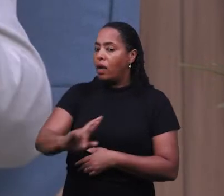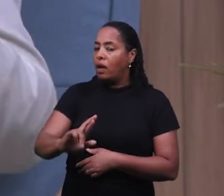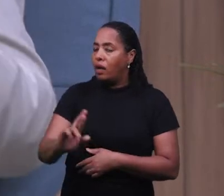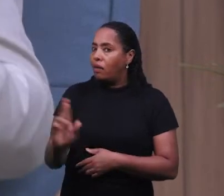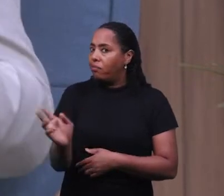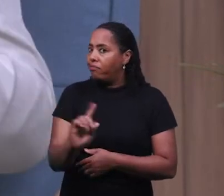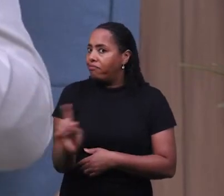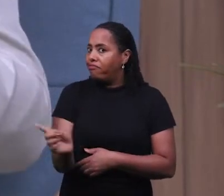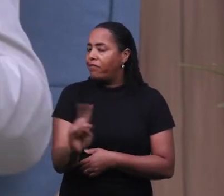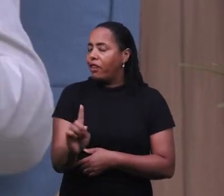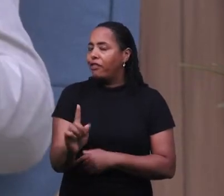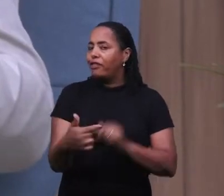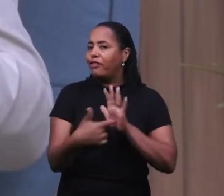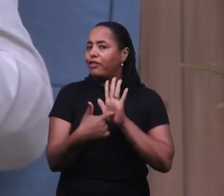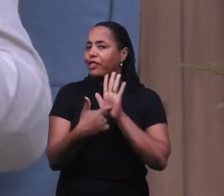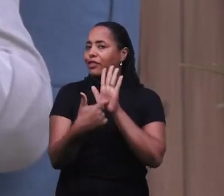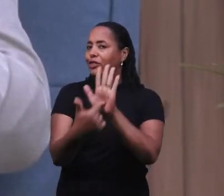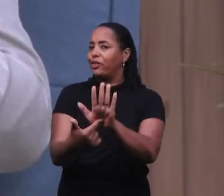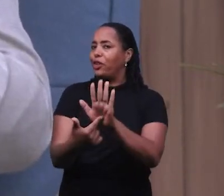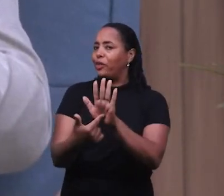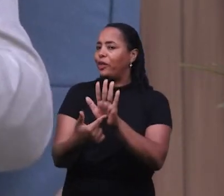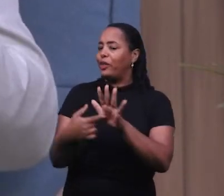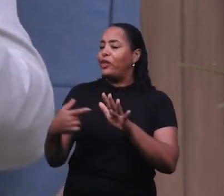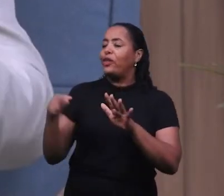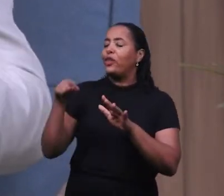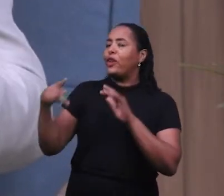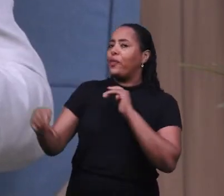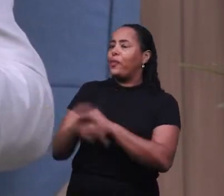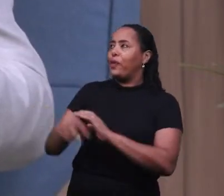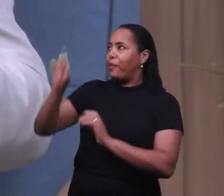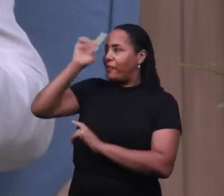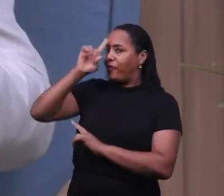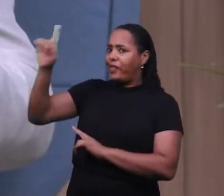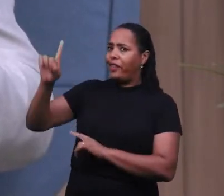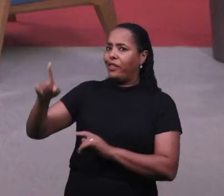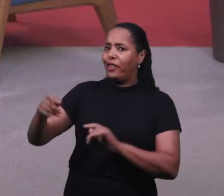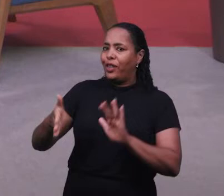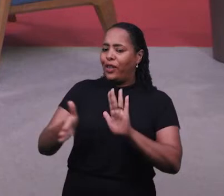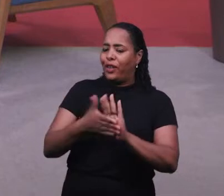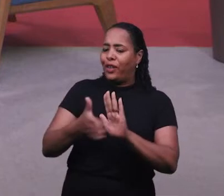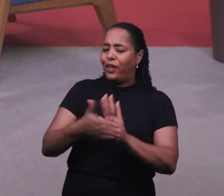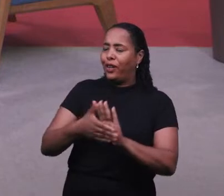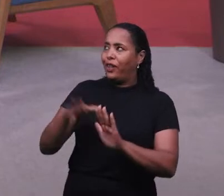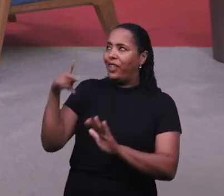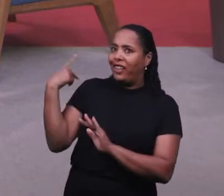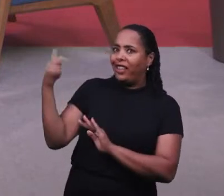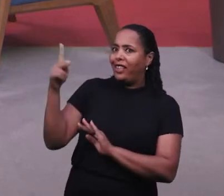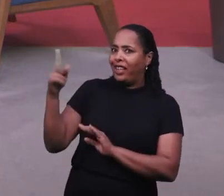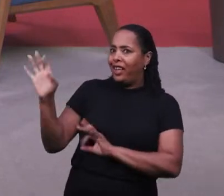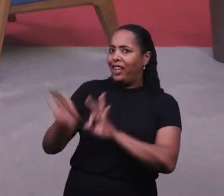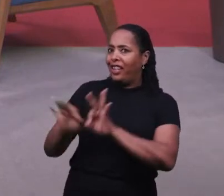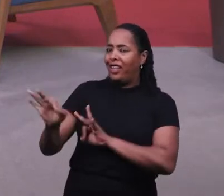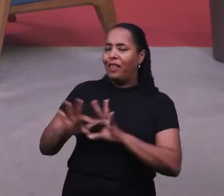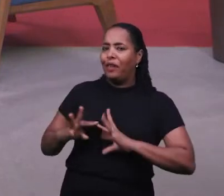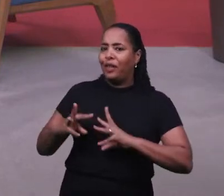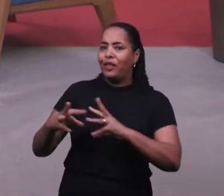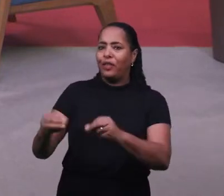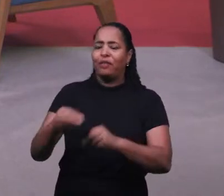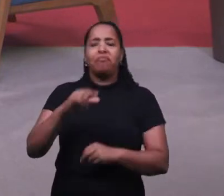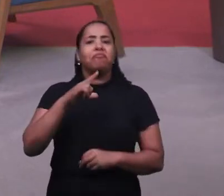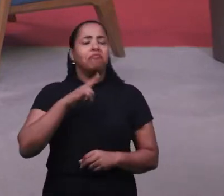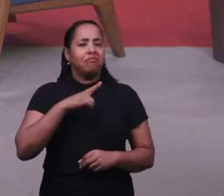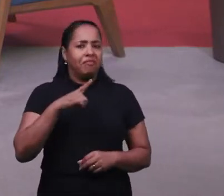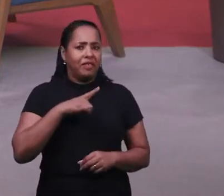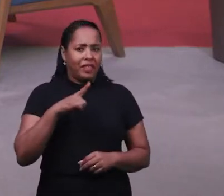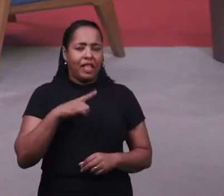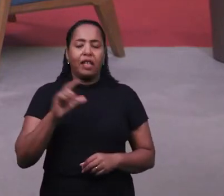une religion simplement. Nous sommes en train de parler de faire face à ce qui vient de la part de Dieu. Et c'est